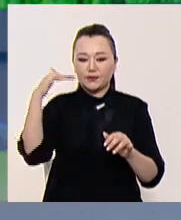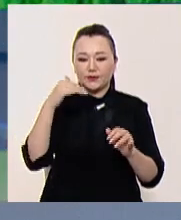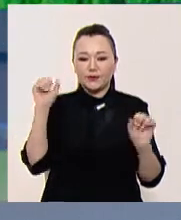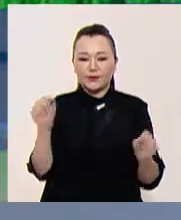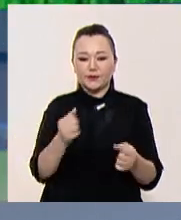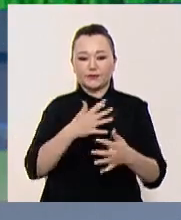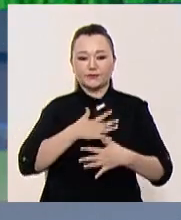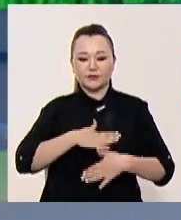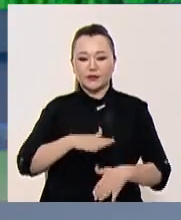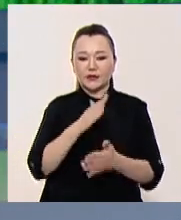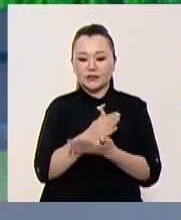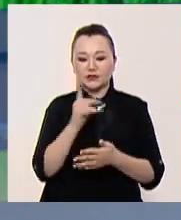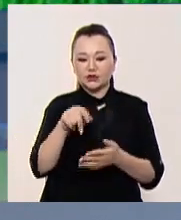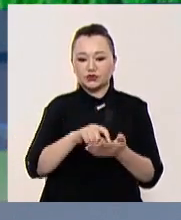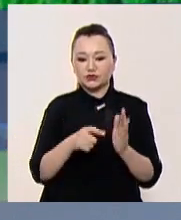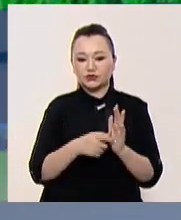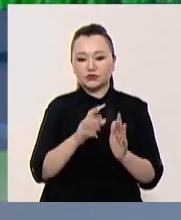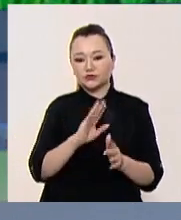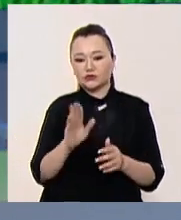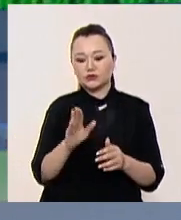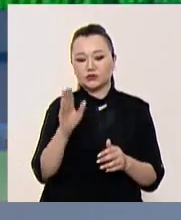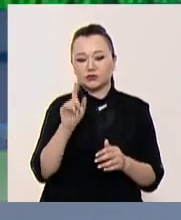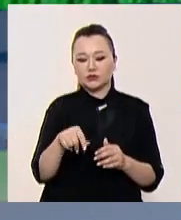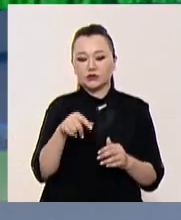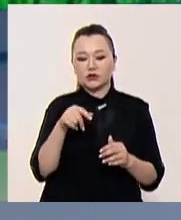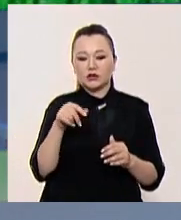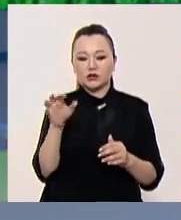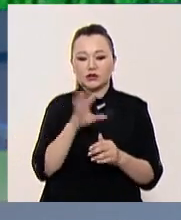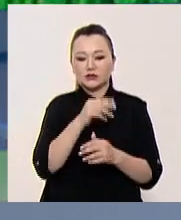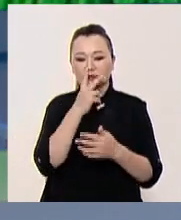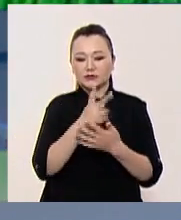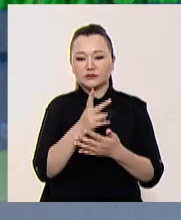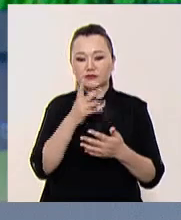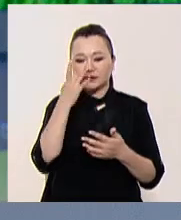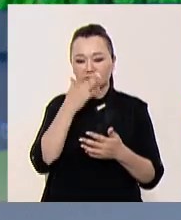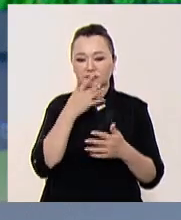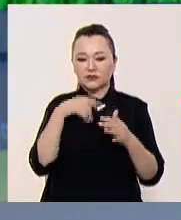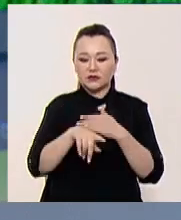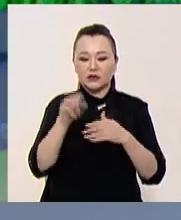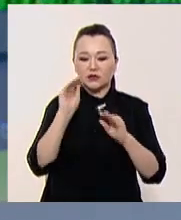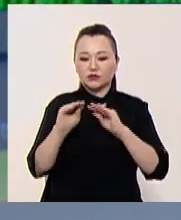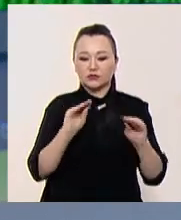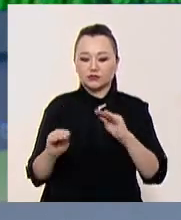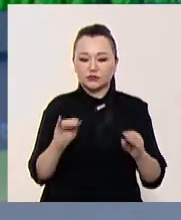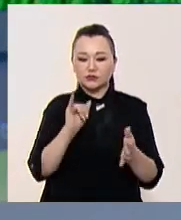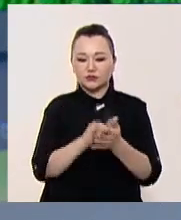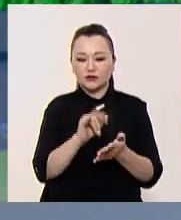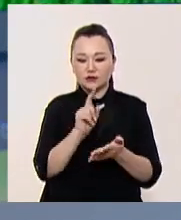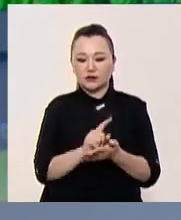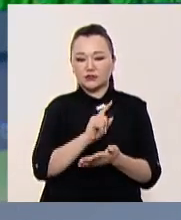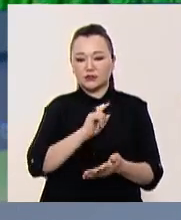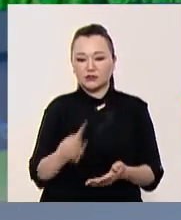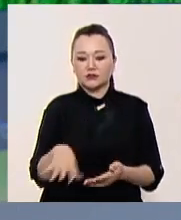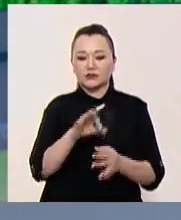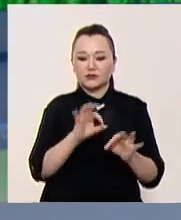ornatılgan eken, onun özünde sınıptarda emes. Соған қарамастан мамандар жазғы мектеп үшін кабинеттерге кондиционер орнатуға міндетті емес біз деп